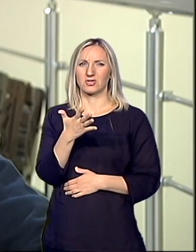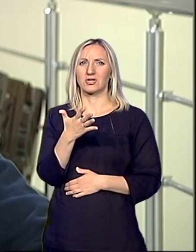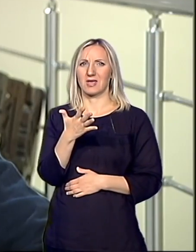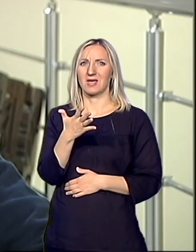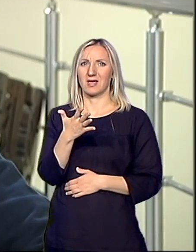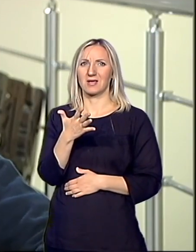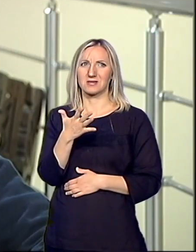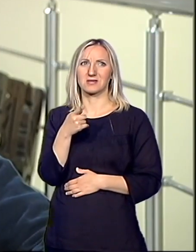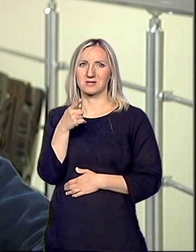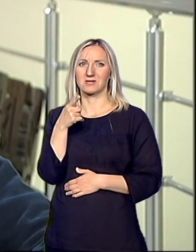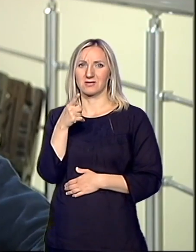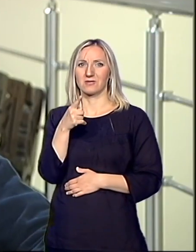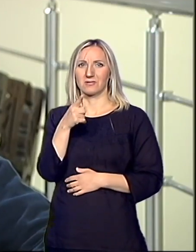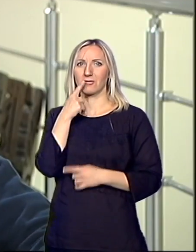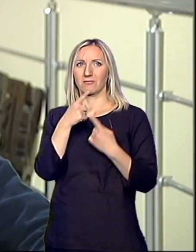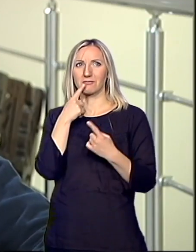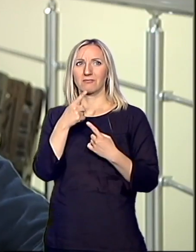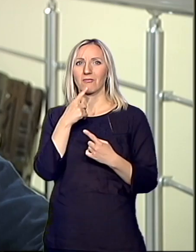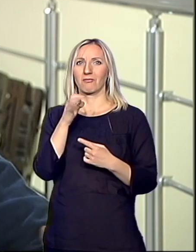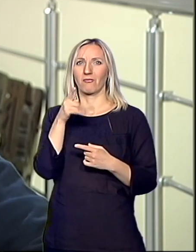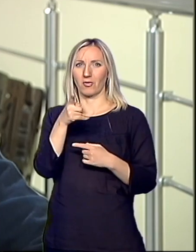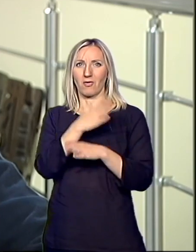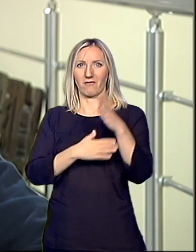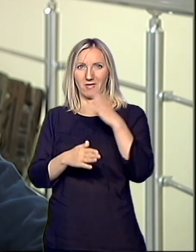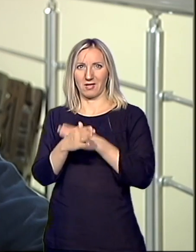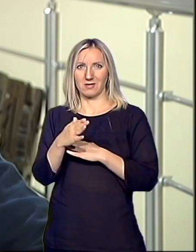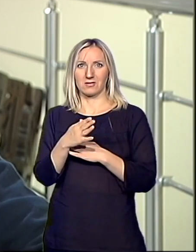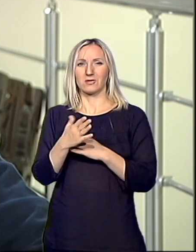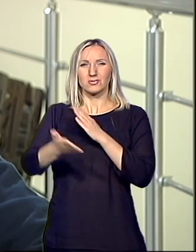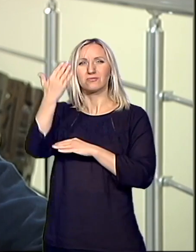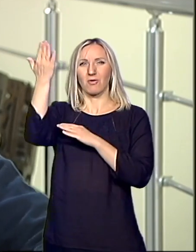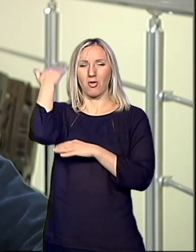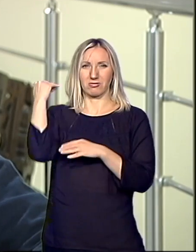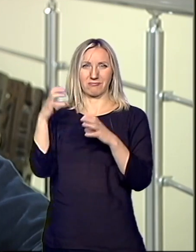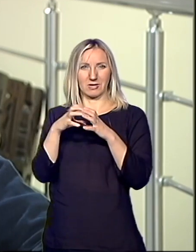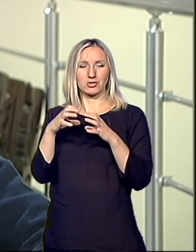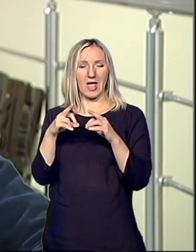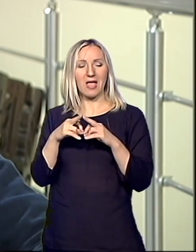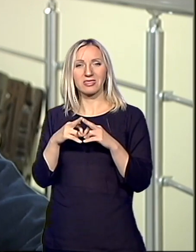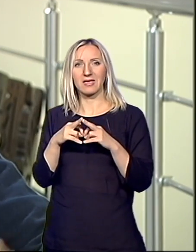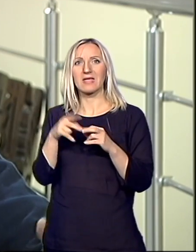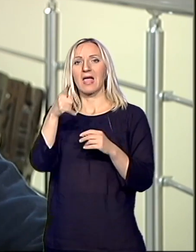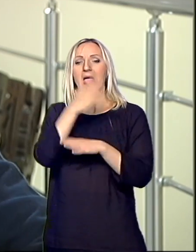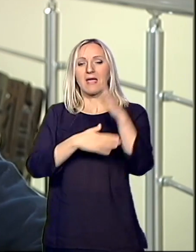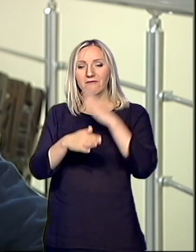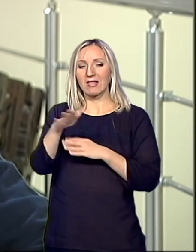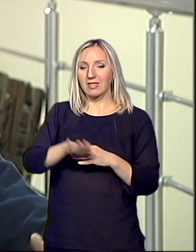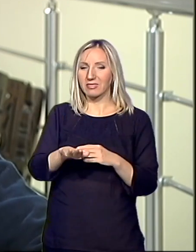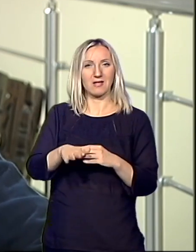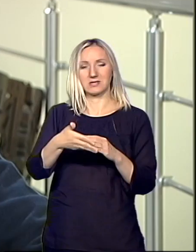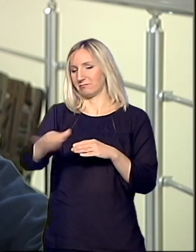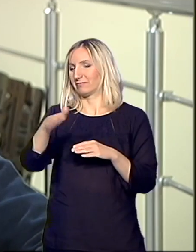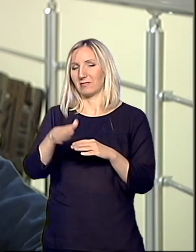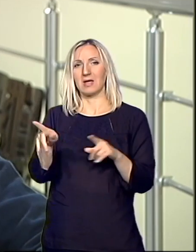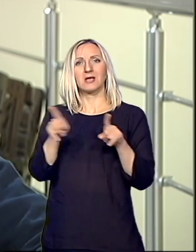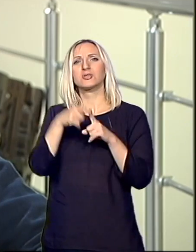čest trop o invalidnosti još iz antike. Dakle, da se invalidna deca prosto odstranjuju. I mit o Edipu je